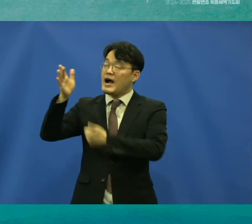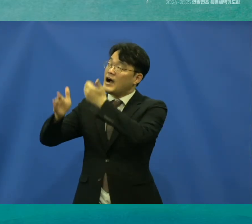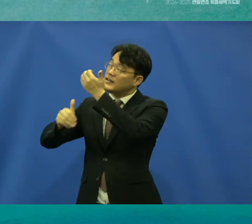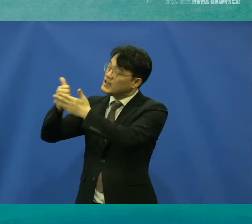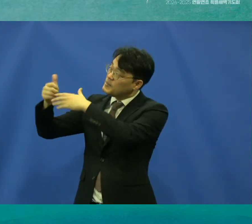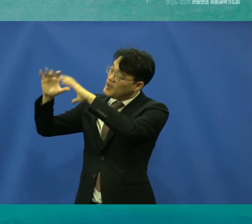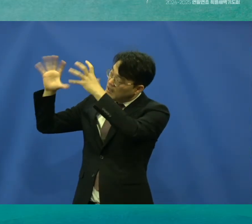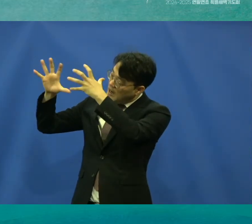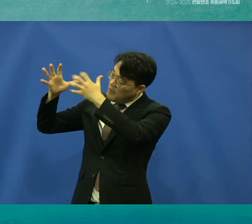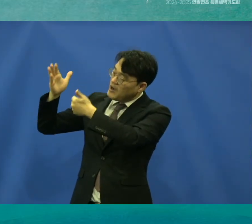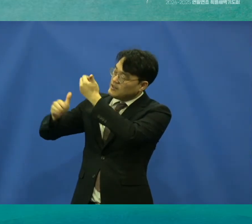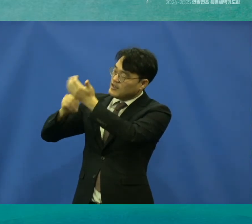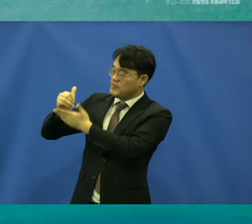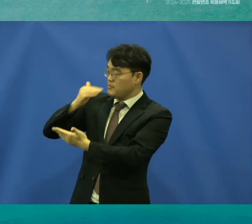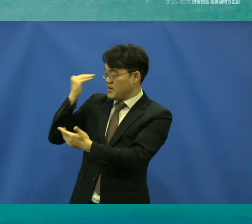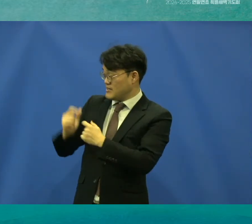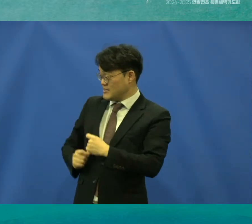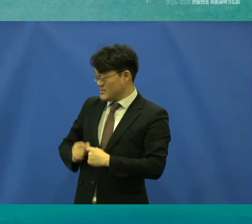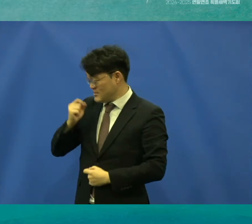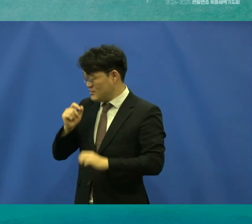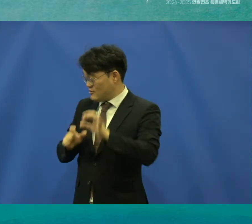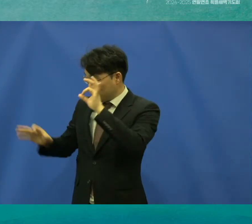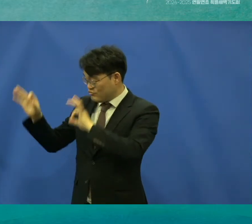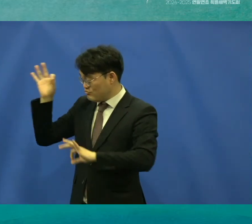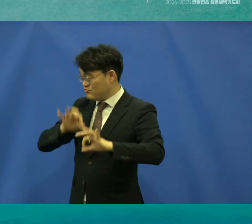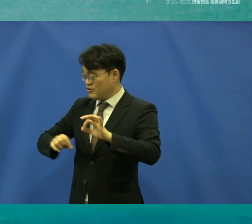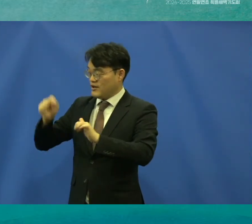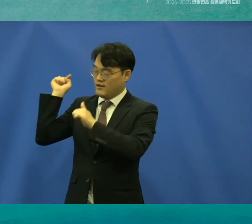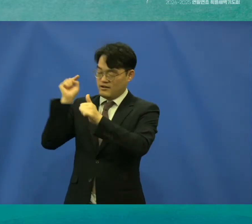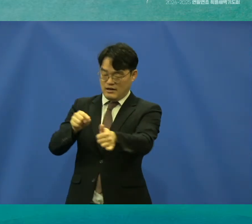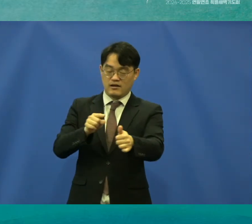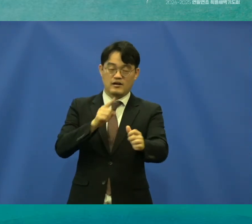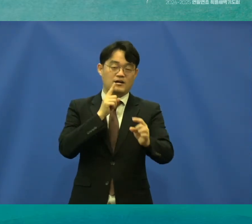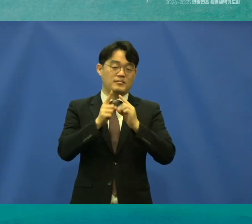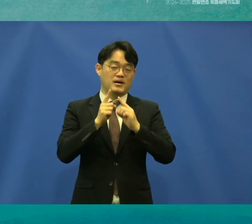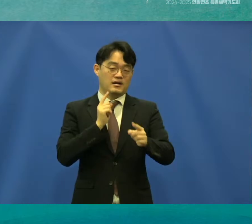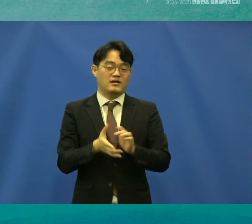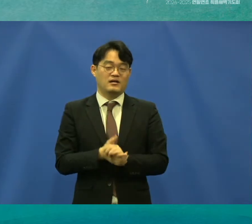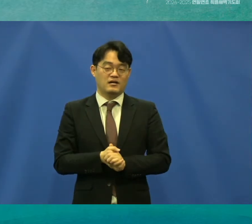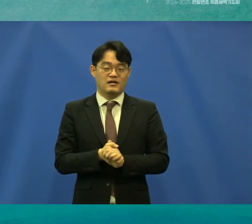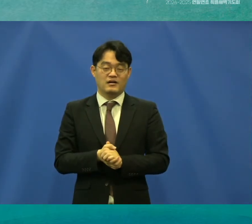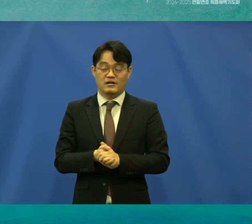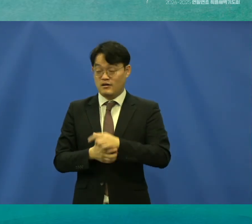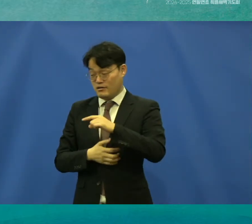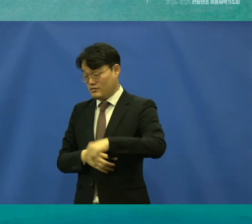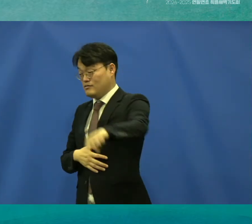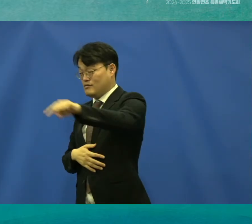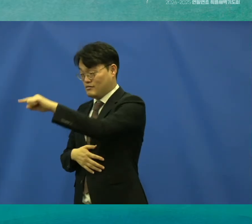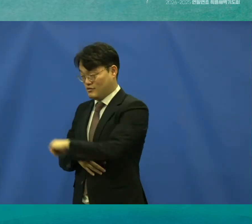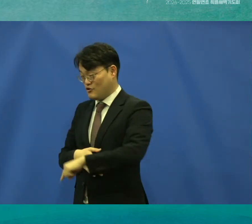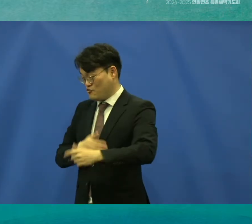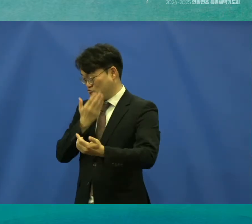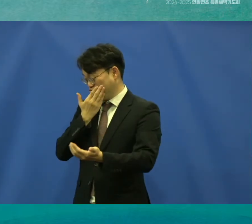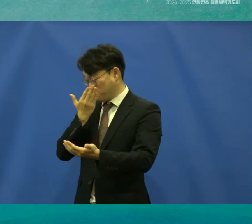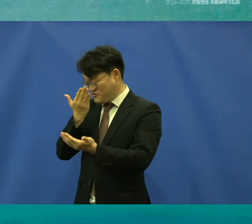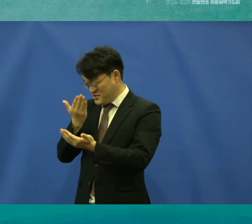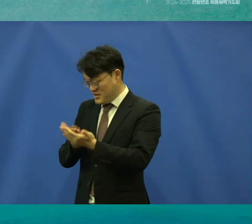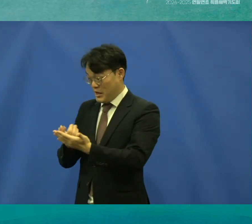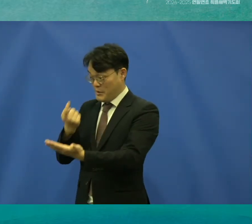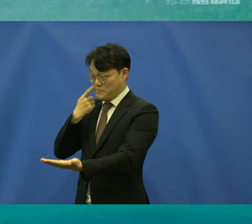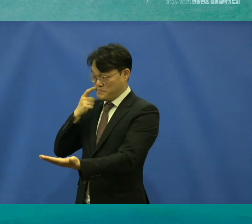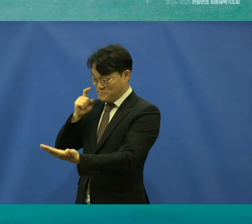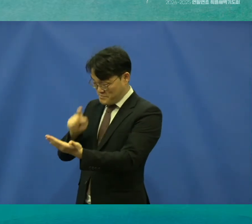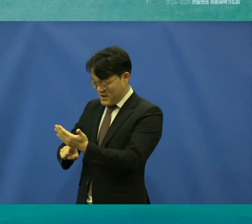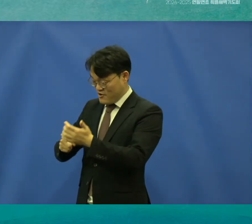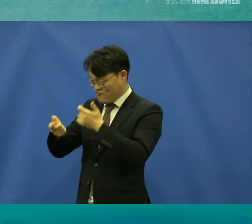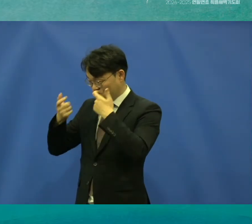여러분, 그리스도와 복음을 위해 사는 것이 분명해지면요, 다른 것에는 화낼 일이 별로 없어요. 화낼 일이 없어요.